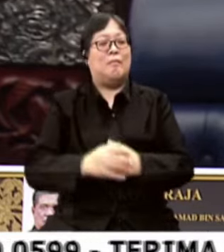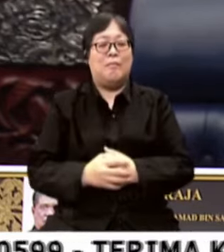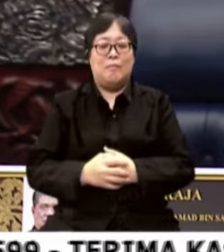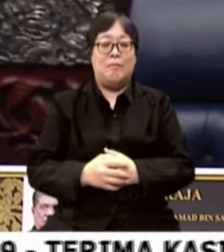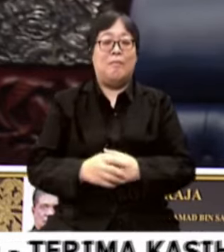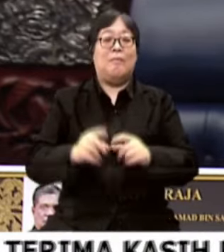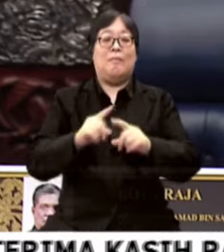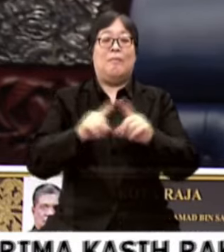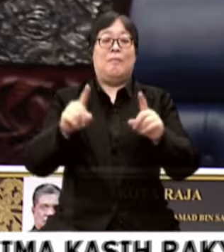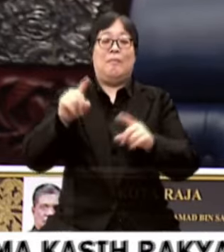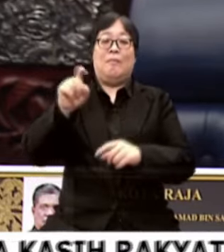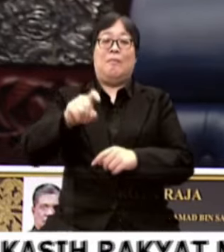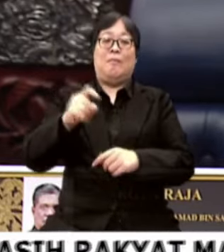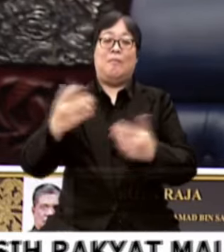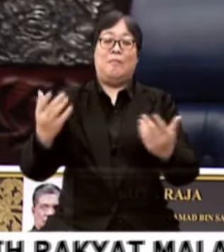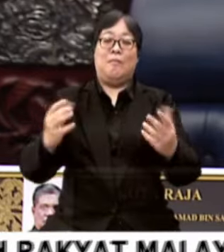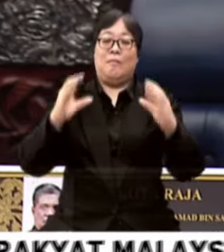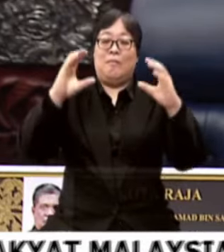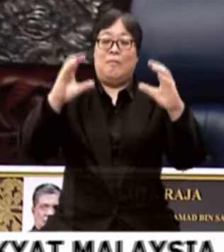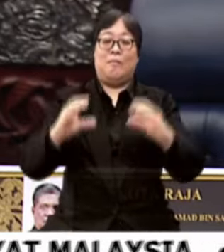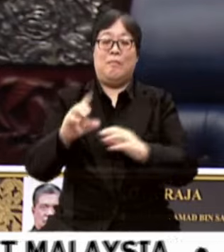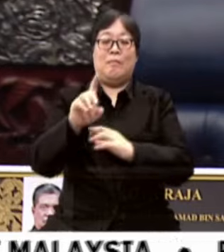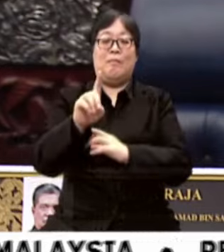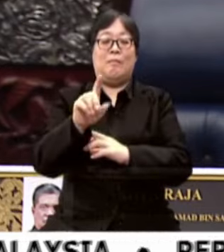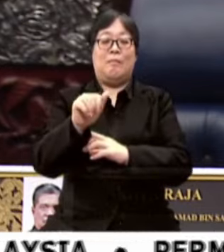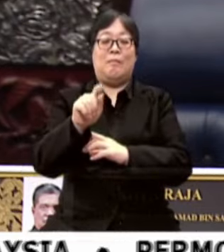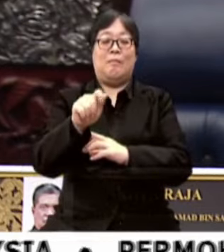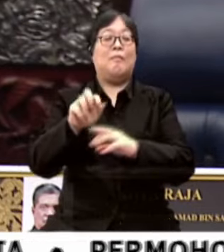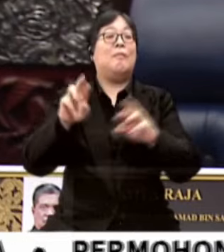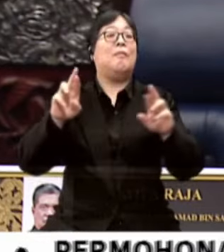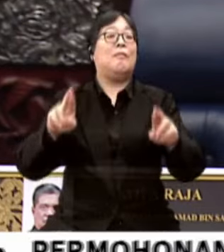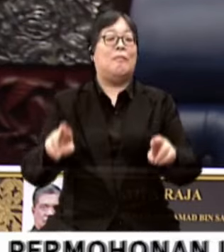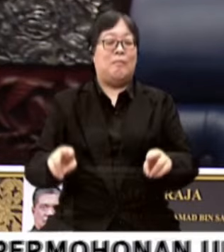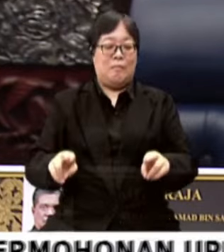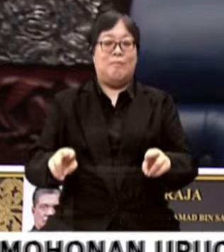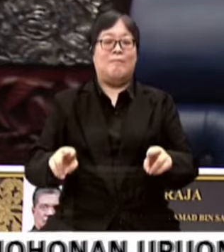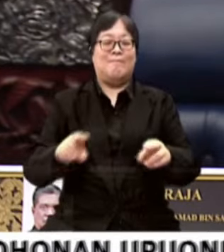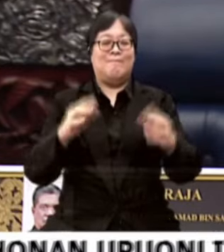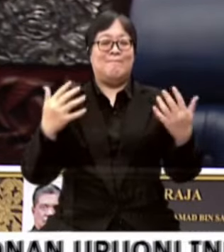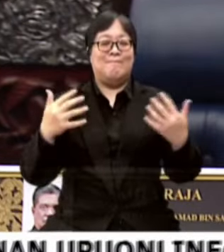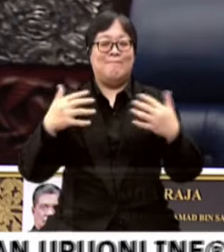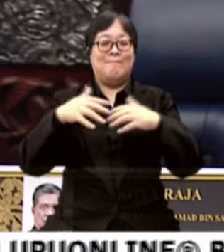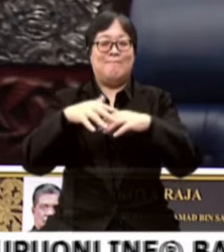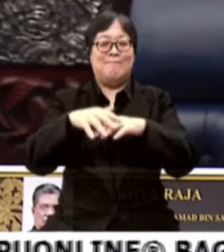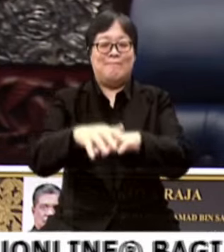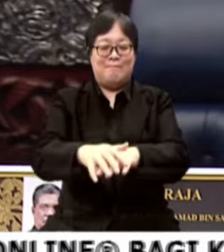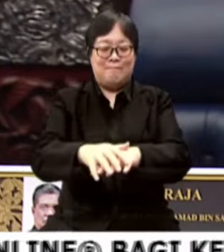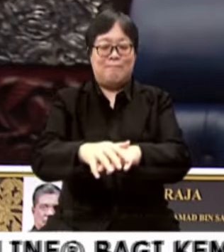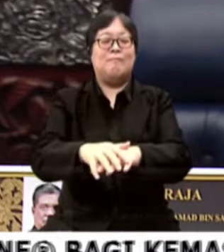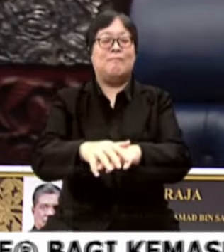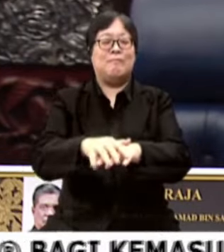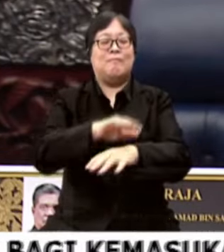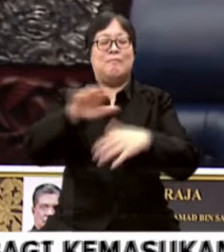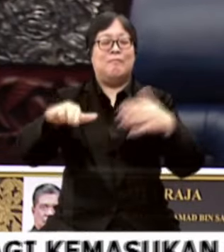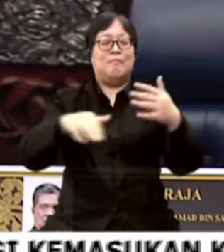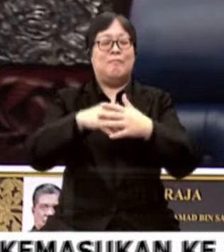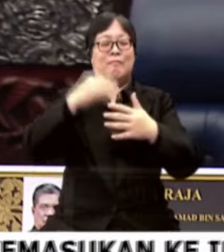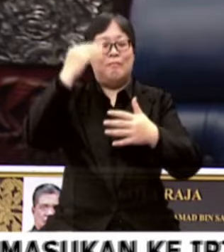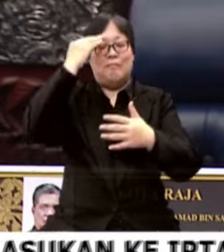itu kita perlukan satu pangkalan data rakyat yang bersepadu yang mengambil Hill segala